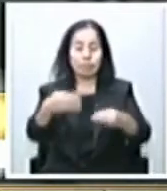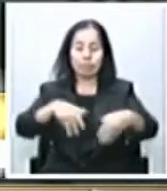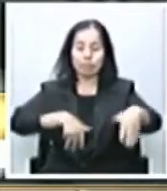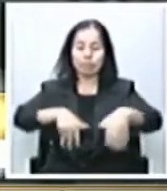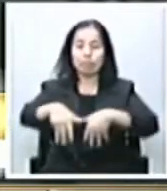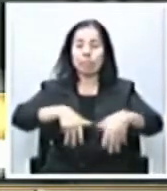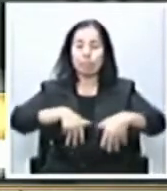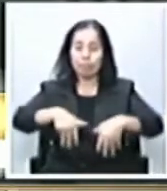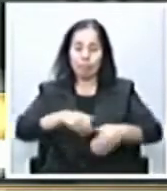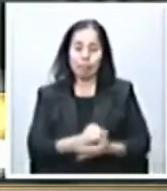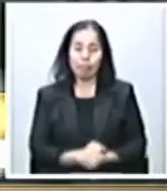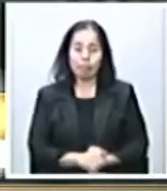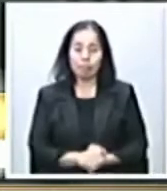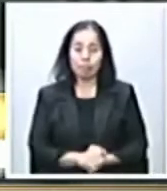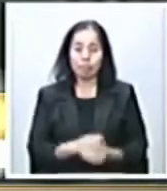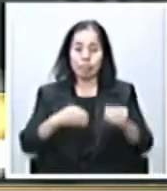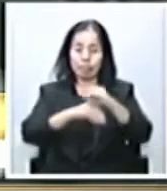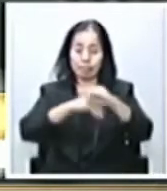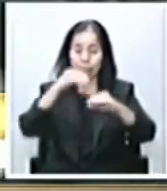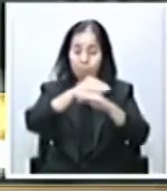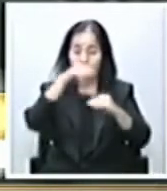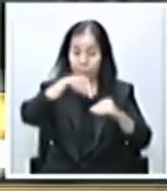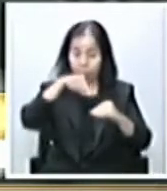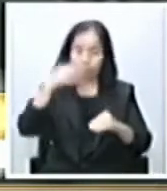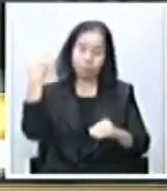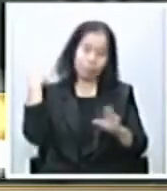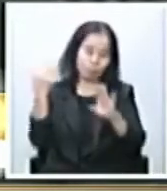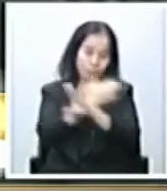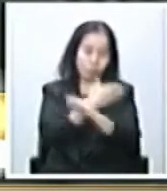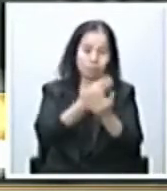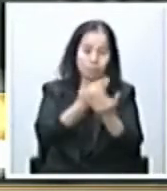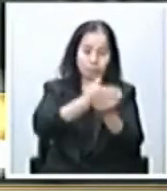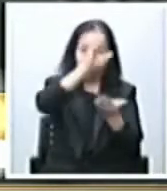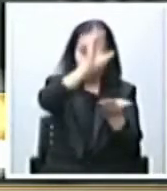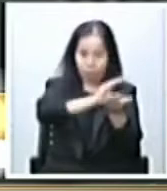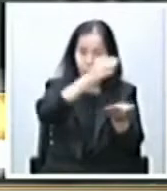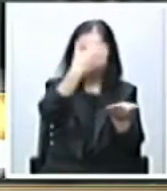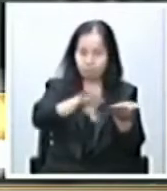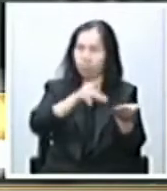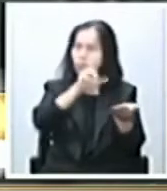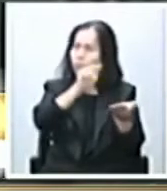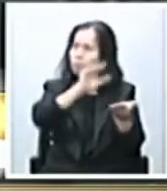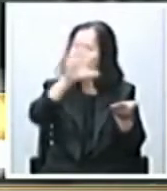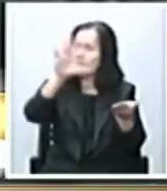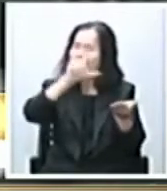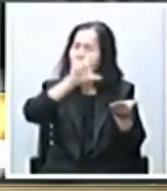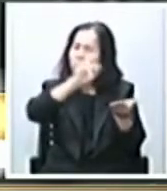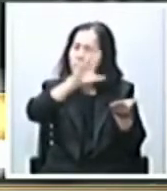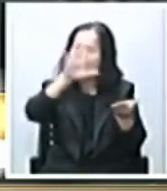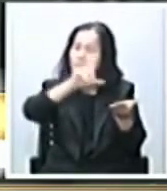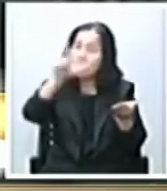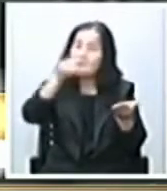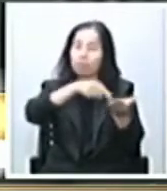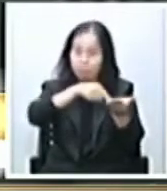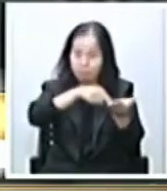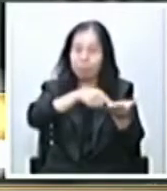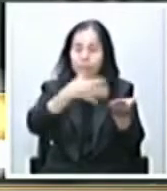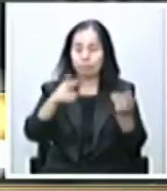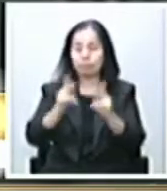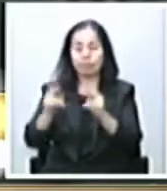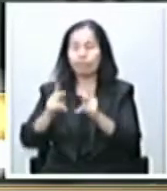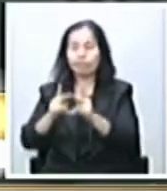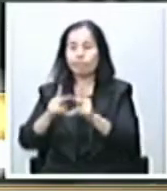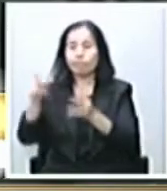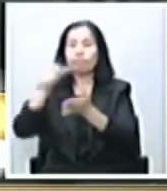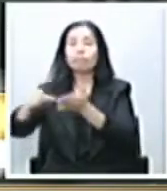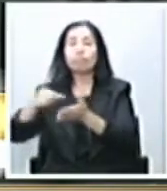All โครงการนี้ตั้งงบประมาณไว้ก่อนที่จะตัดในชั้นกรรมาธิการ35ล้านท่านประธานที่เคารพครับมีร